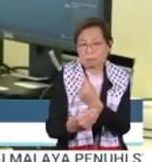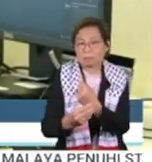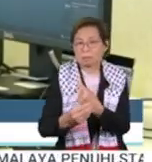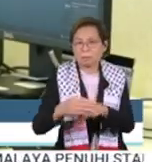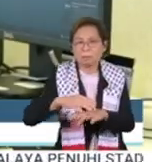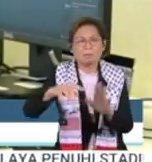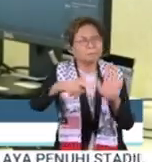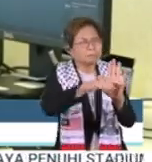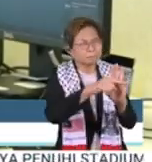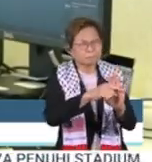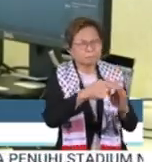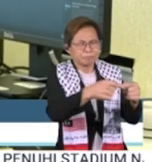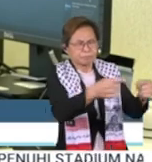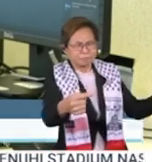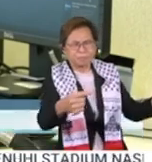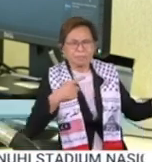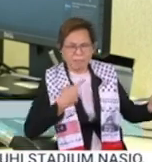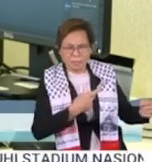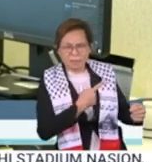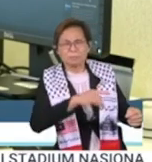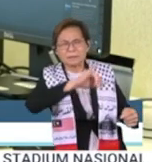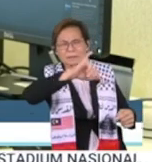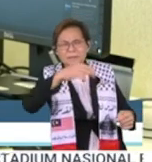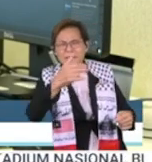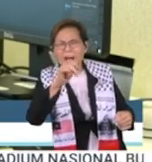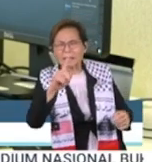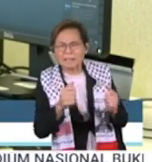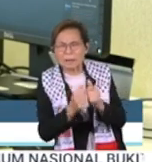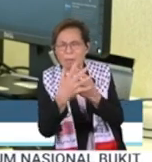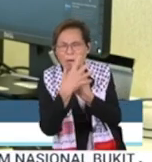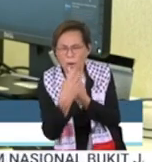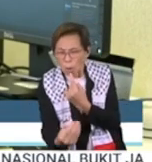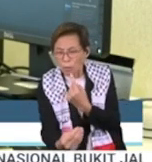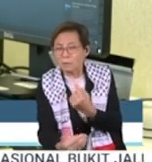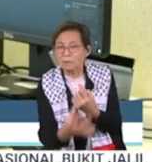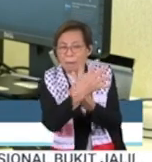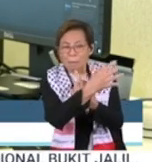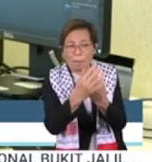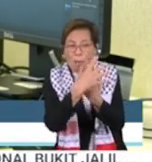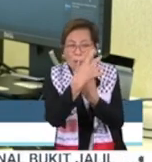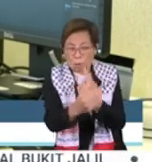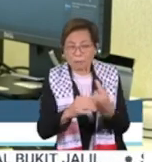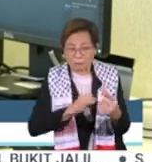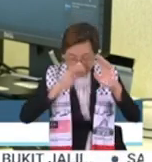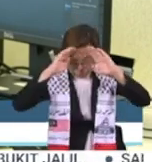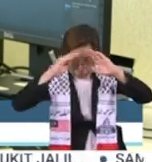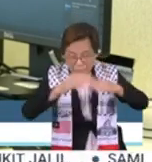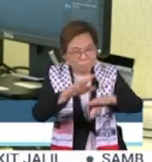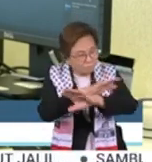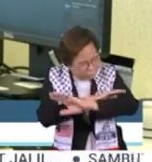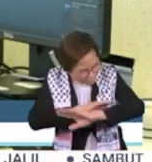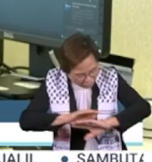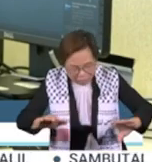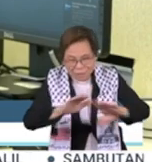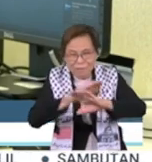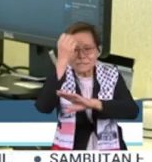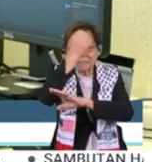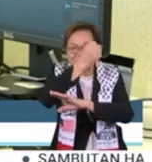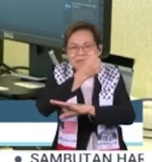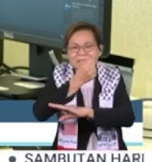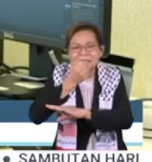musuh, maka kita kena berjihad melalui boikot. Dan boikot ini pula, itu yang saya tekankan, jangan